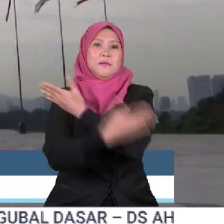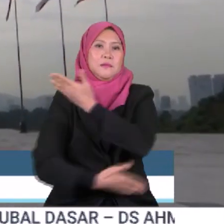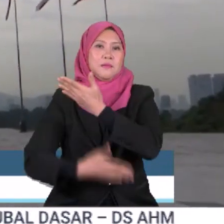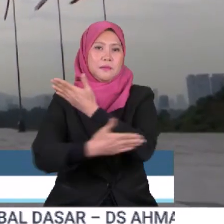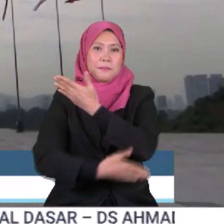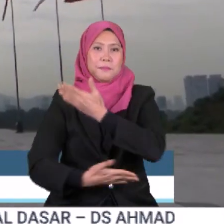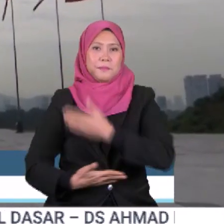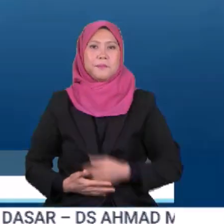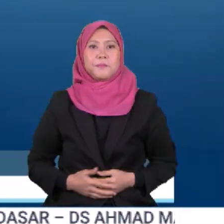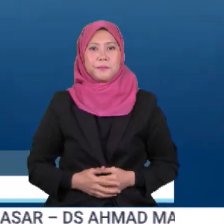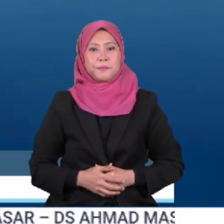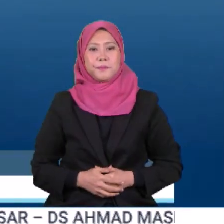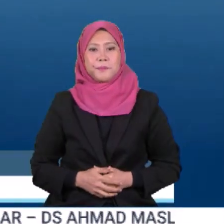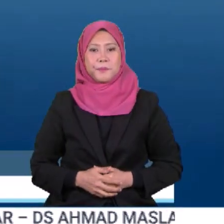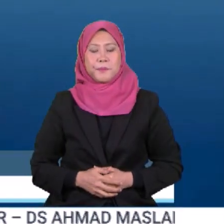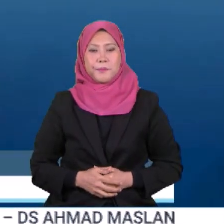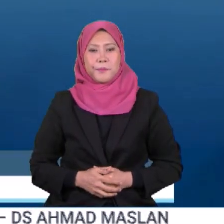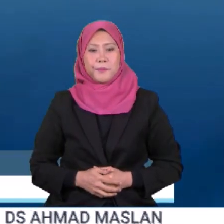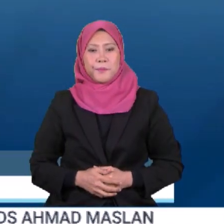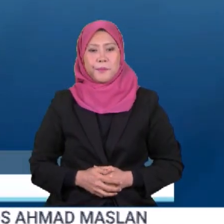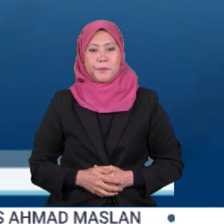negara. Justru